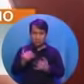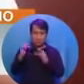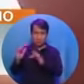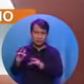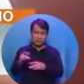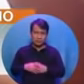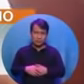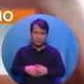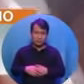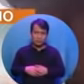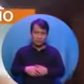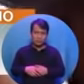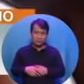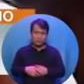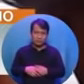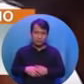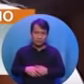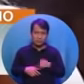ako.